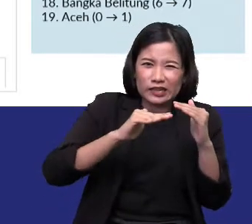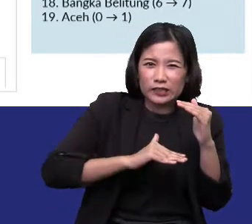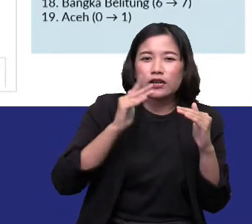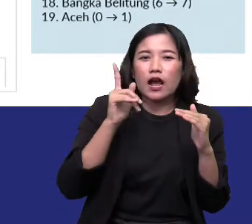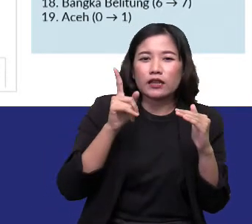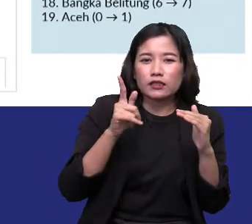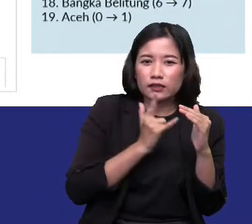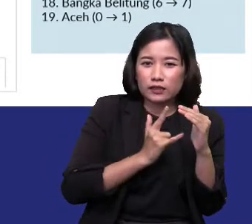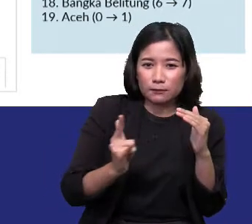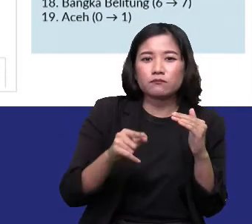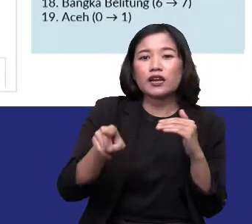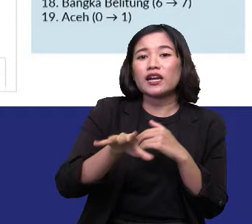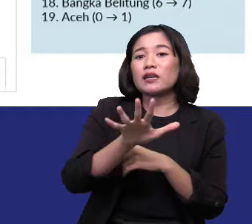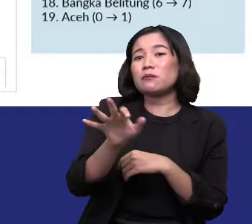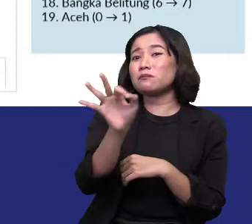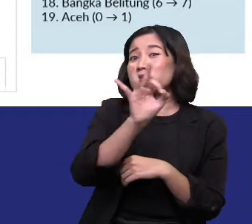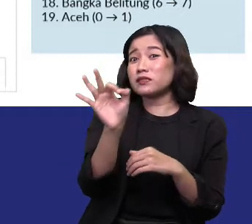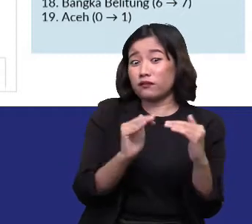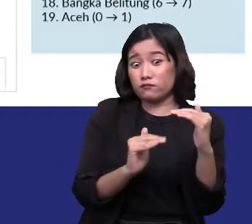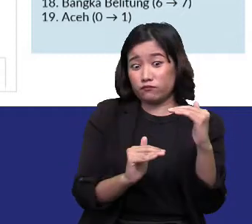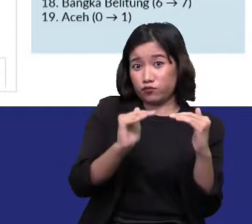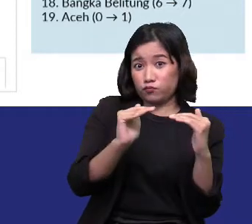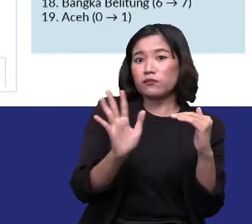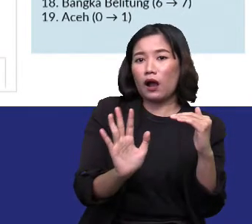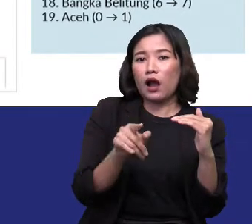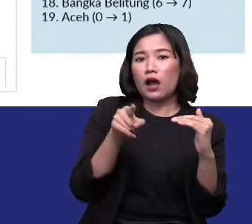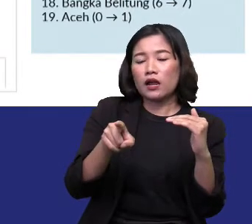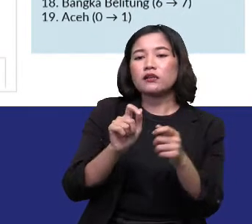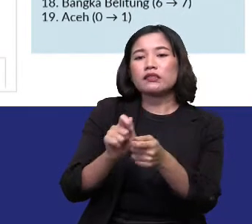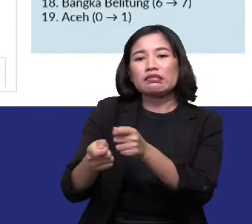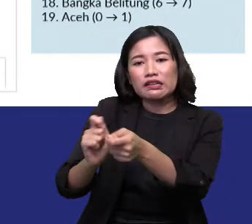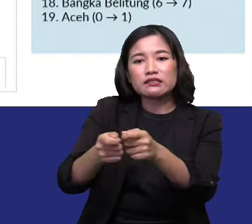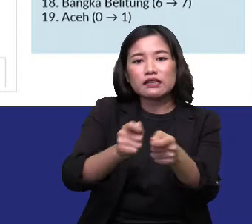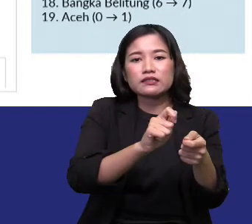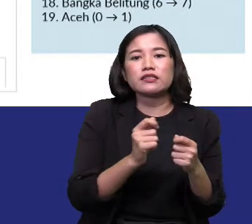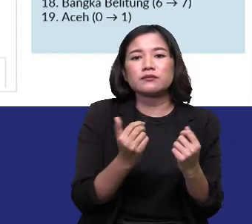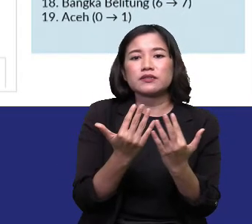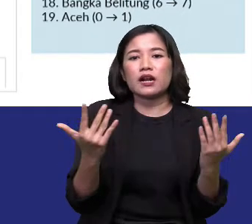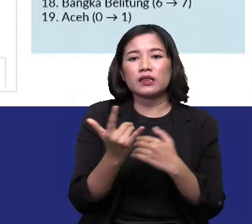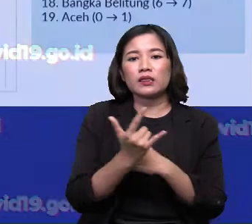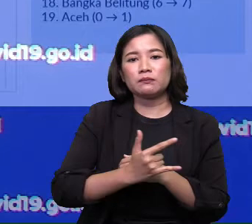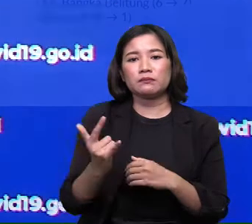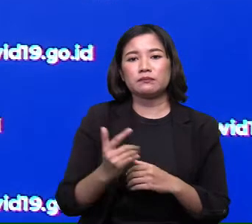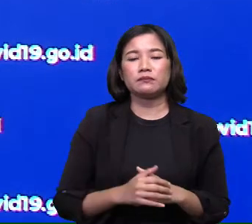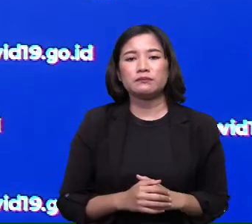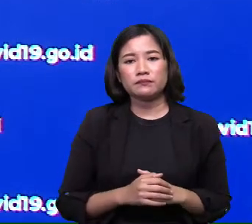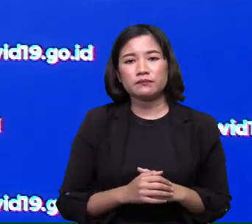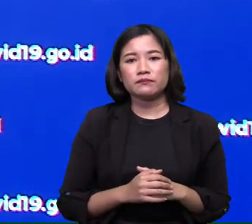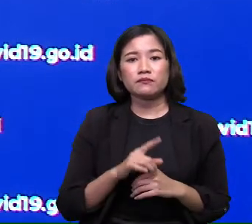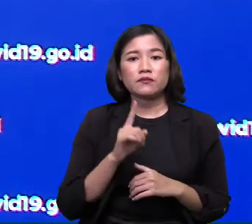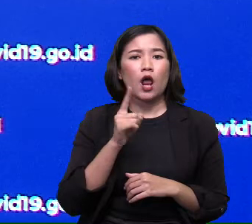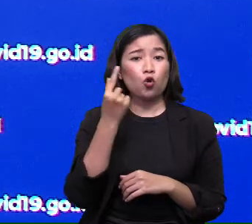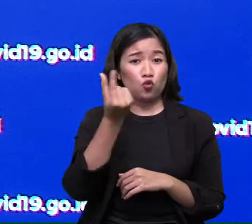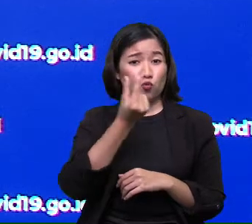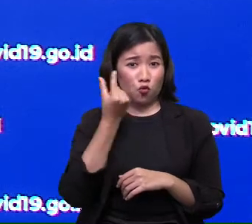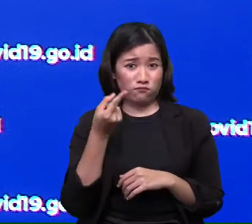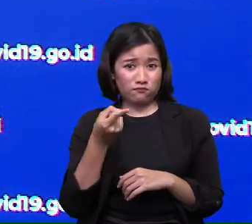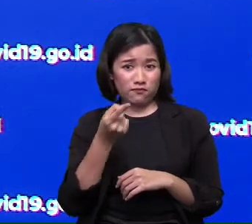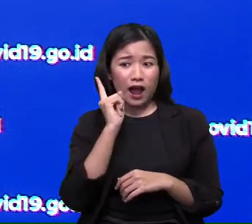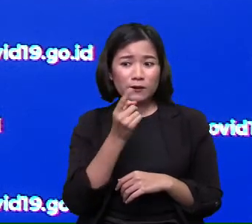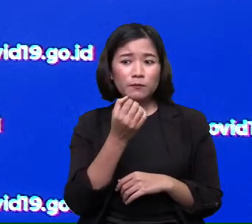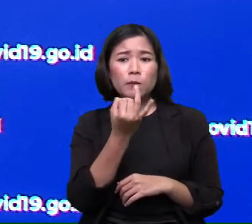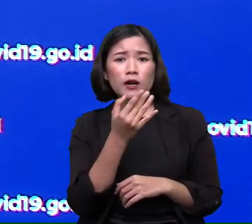mendekati 5% dengan terus gencar meningkatkan testing di tengah masyarakat secara umum ada beberapa hal